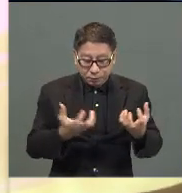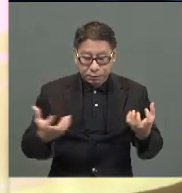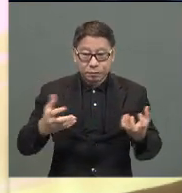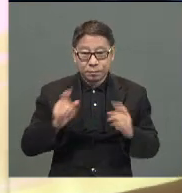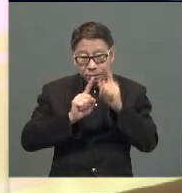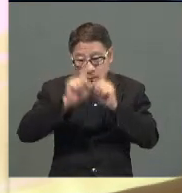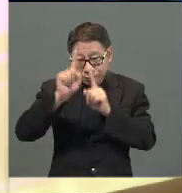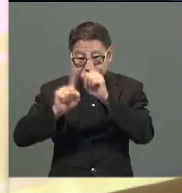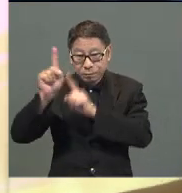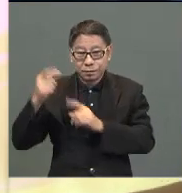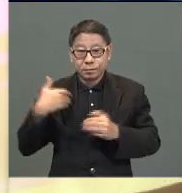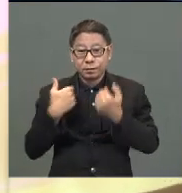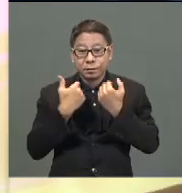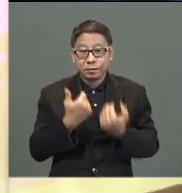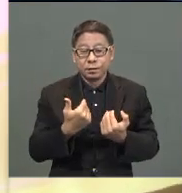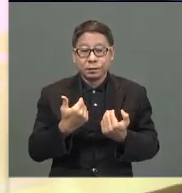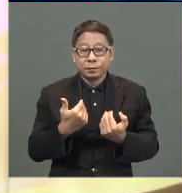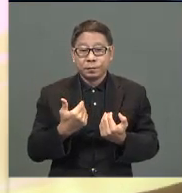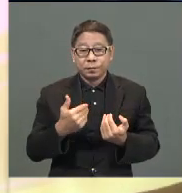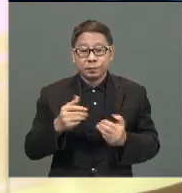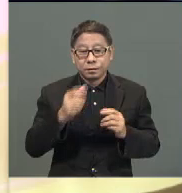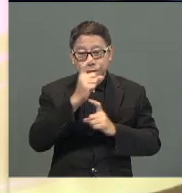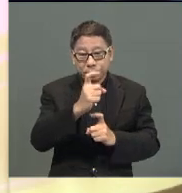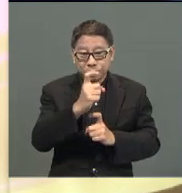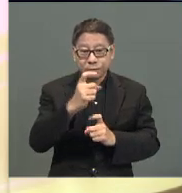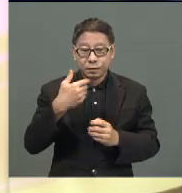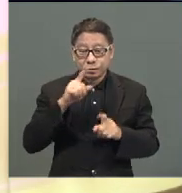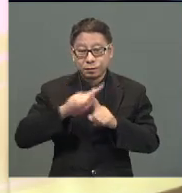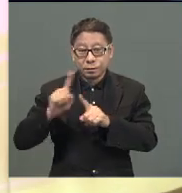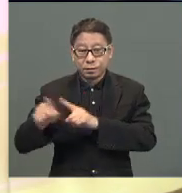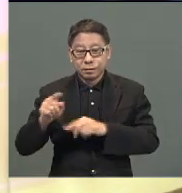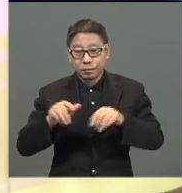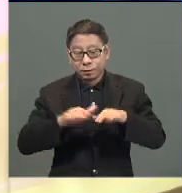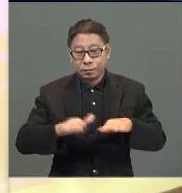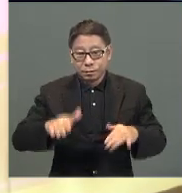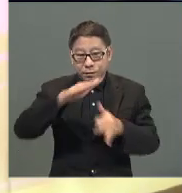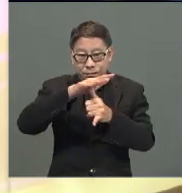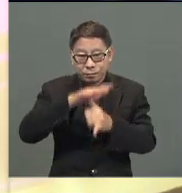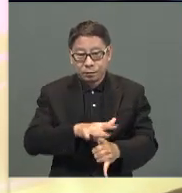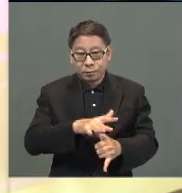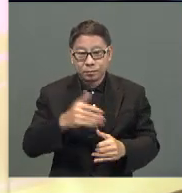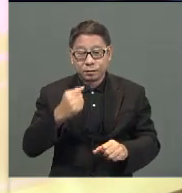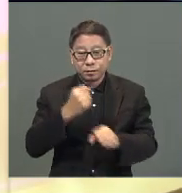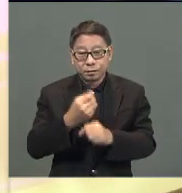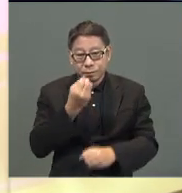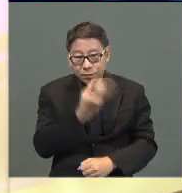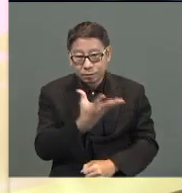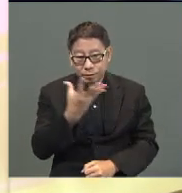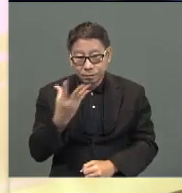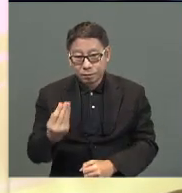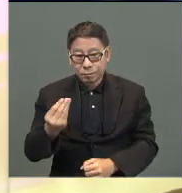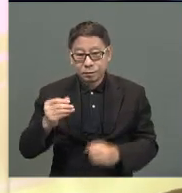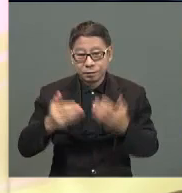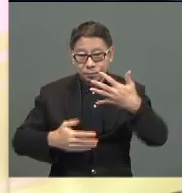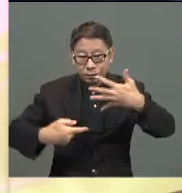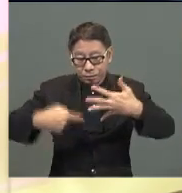ได้นั้นมาประเมินว่าความรุนแรงหรือสิ่งที่น้องถูกกระทำนั้นมันมากน้อยแค่ไหนอยู่ใน